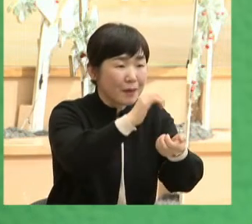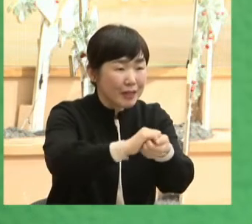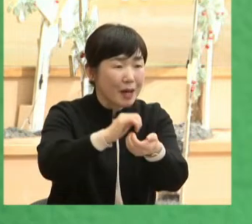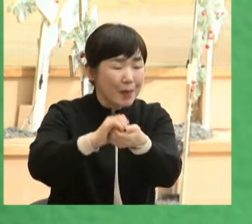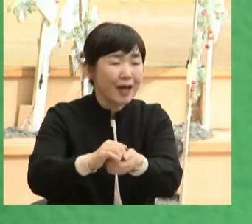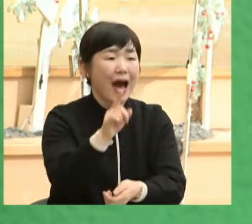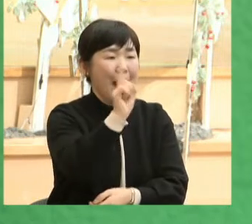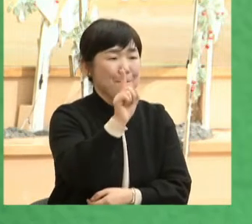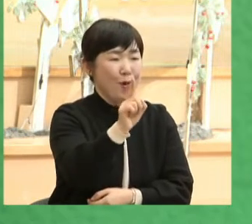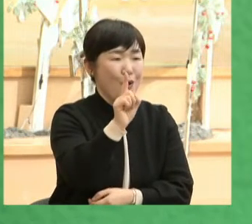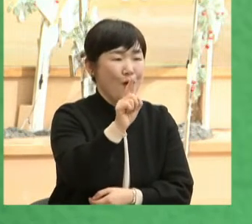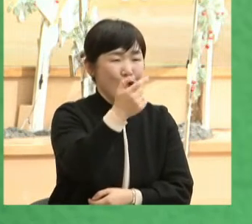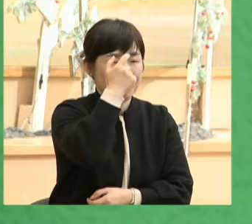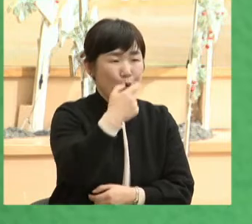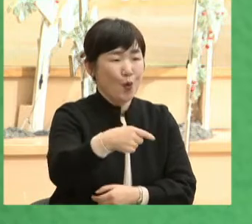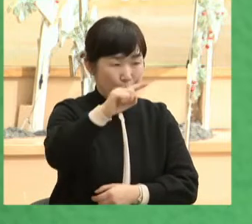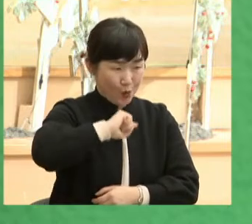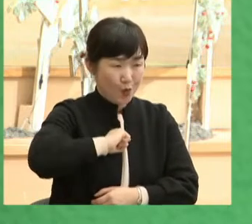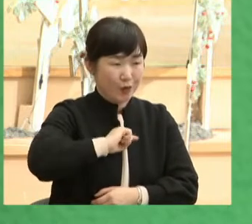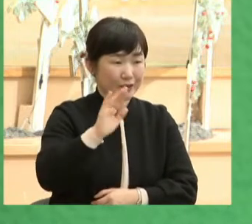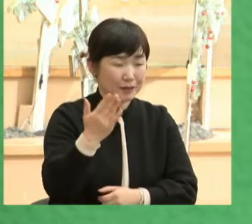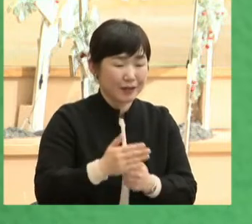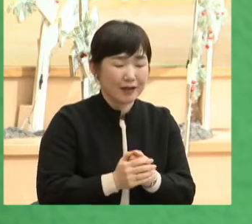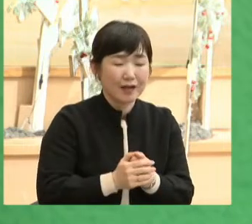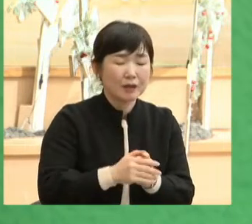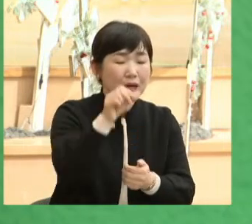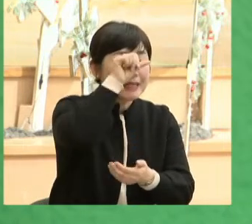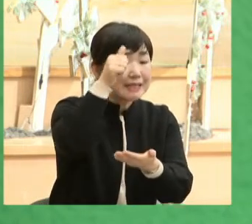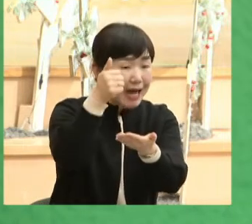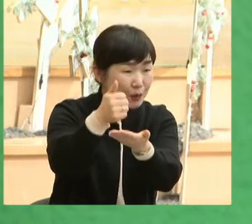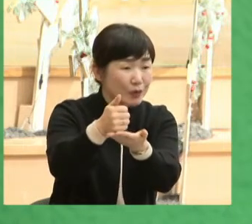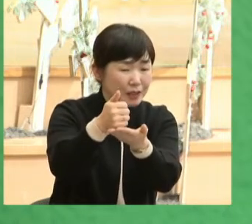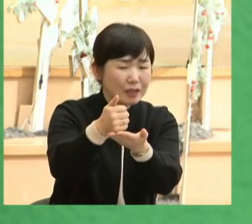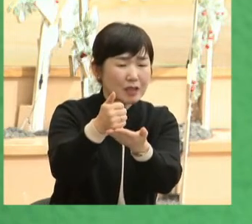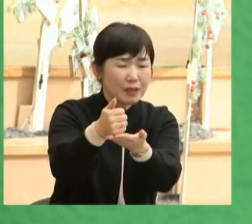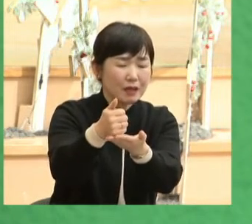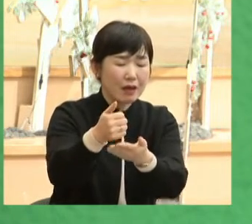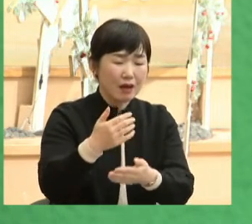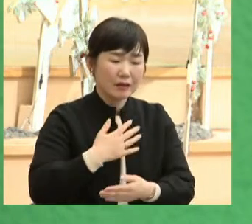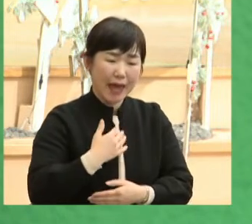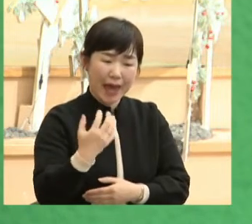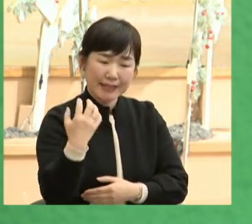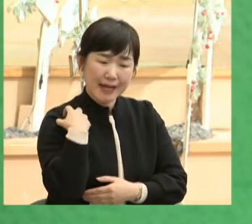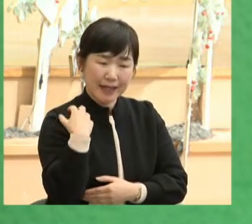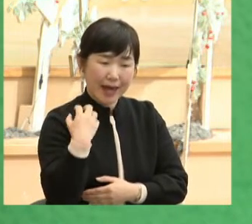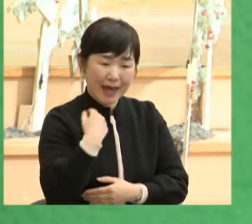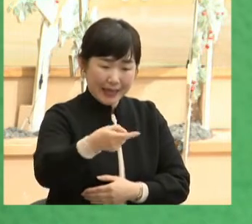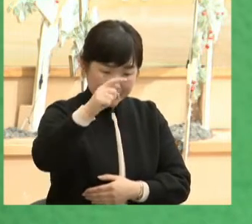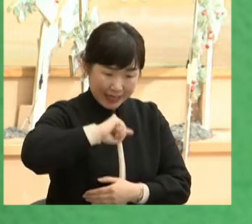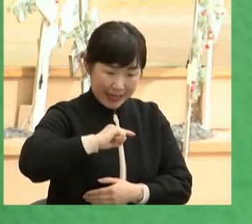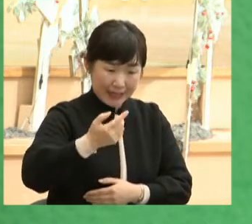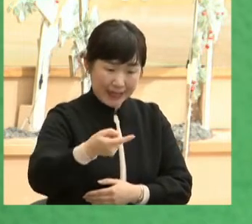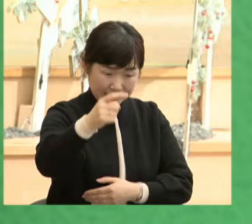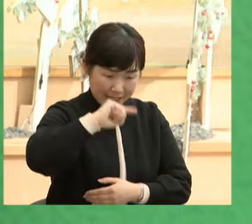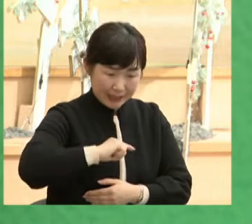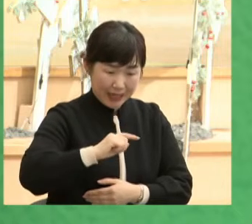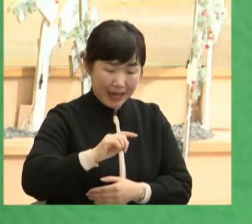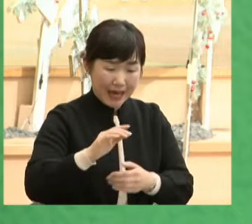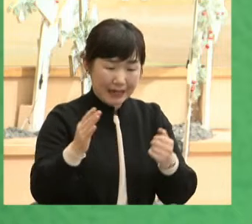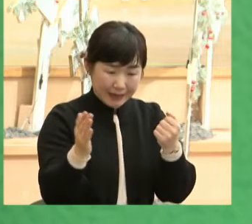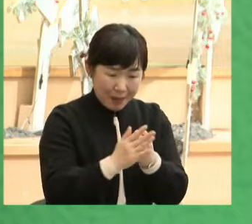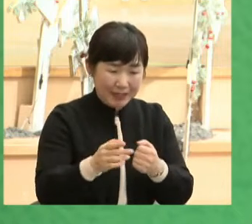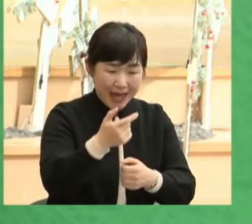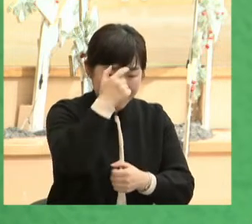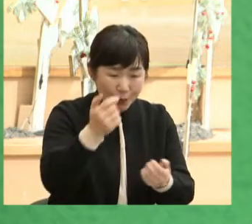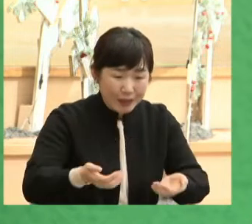거의 6개월 한번 놀러 와요 그러면 장로님께서 본인 사례가 되어져서 되었기 때문에 기도를